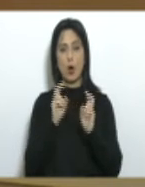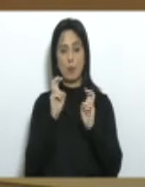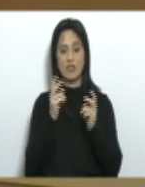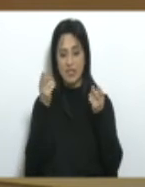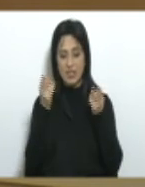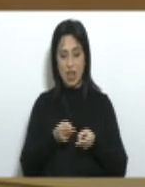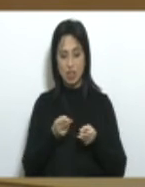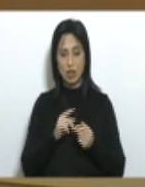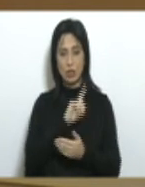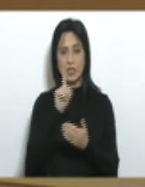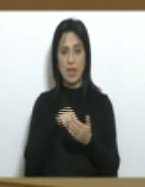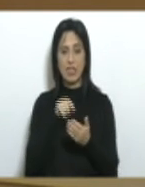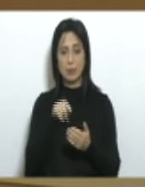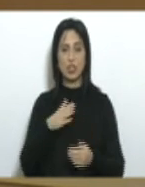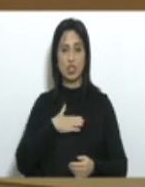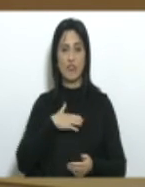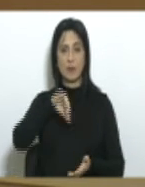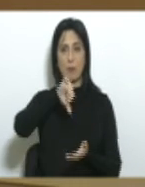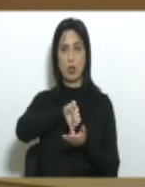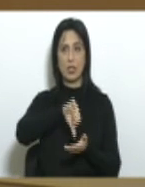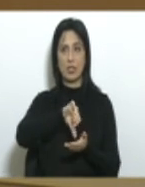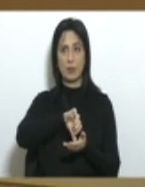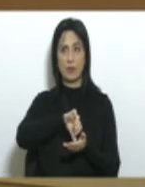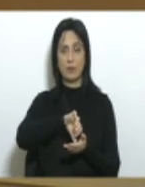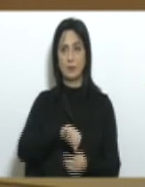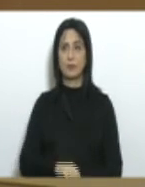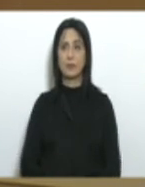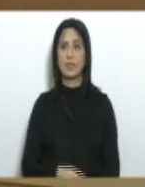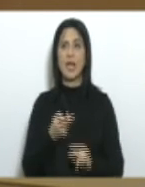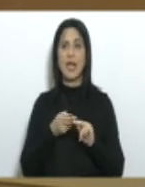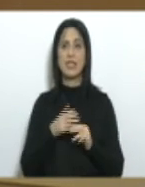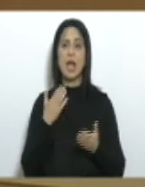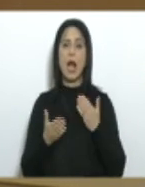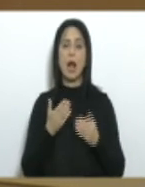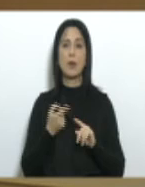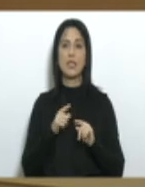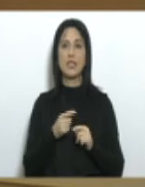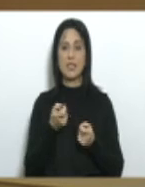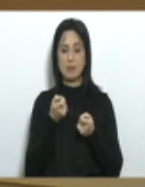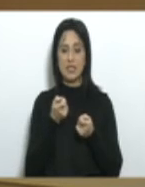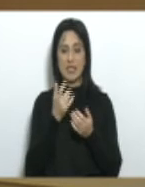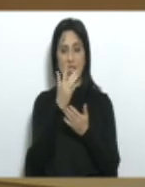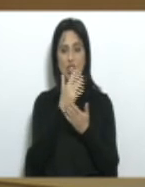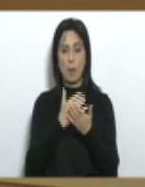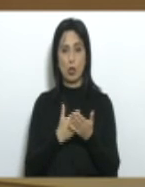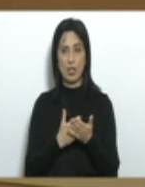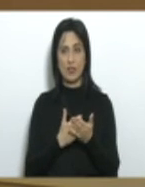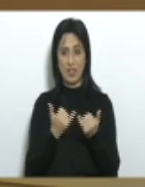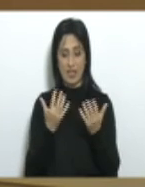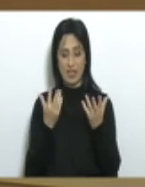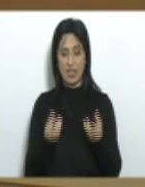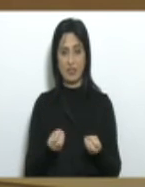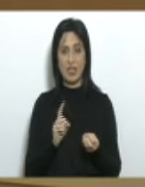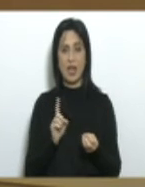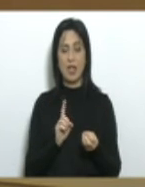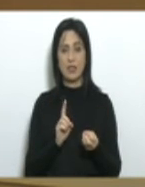საჭირო საკითხებში ჩვენი მონაწილეობისათვის. Ეს ალბათ ის მცირე ჩამონათვალი დღეისათვის,